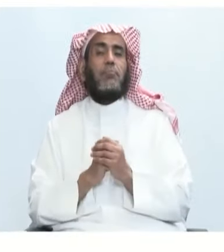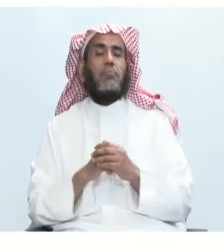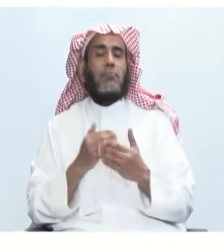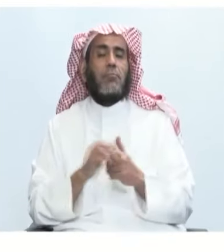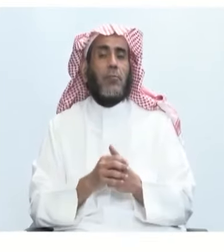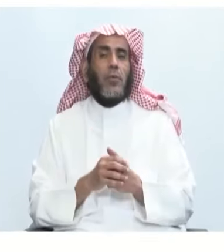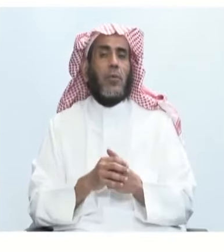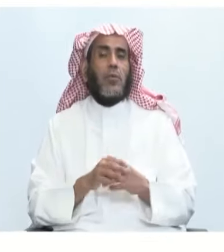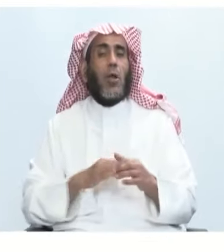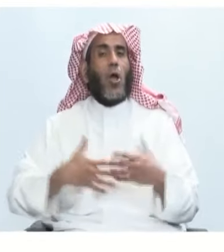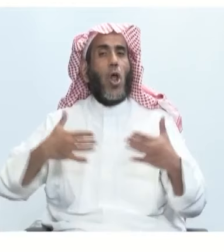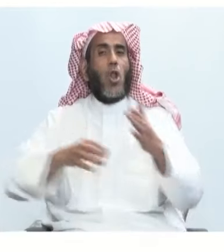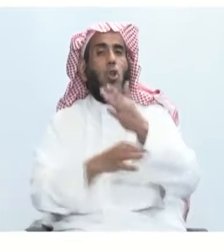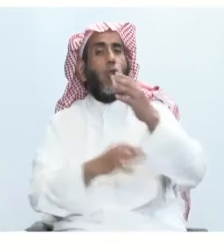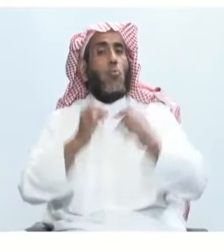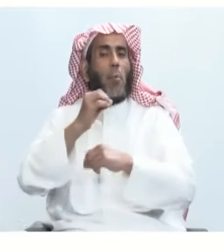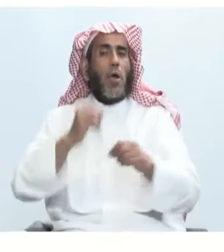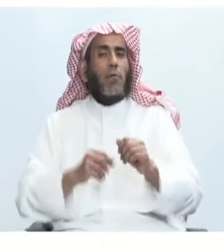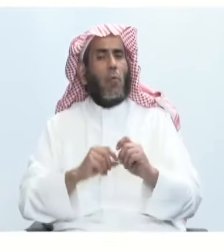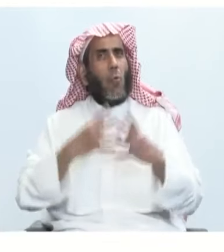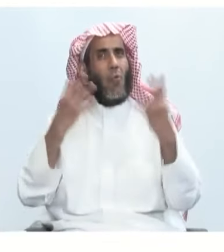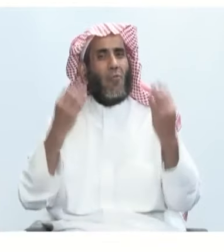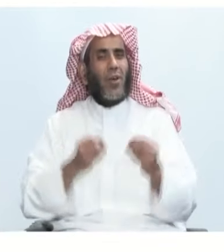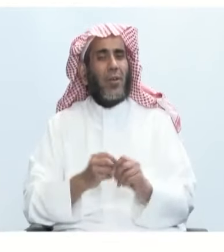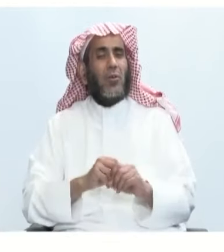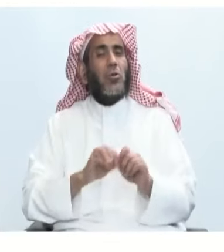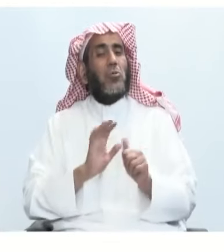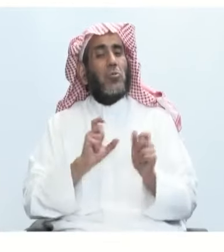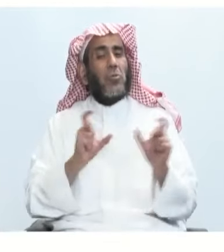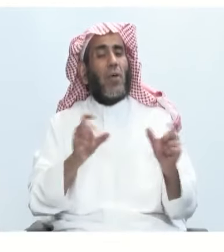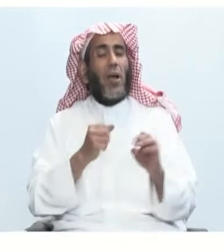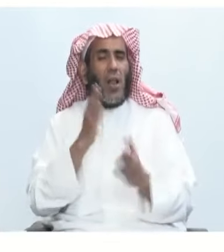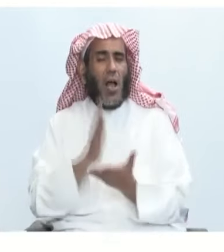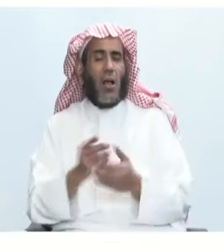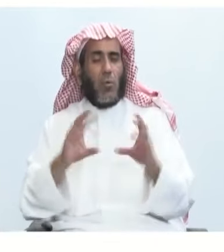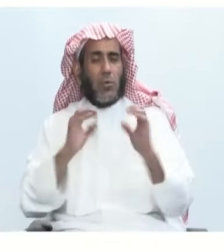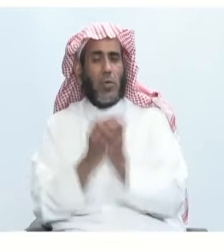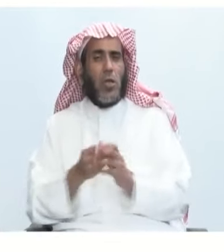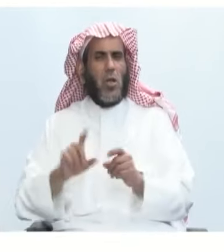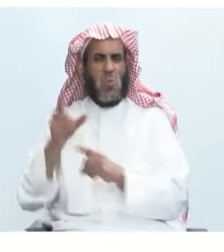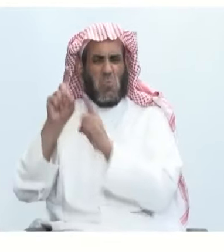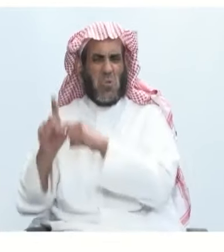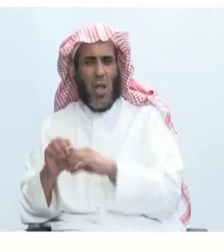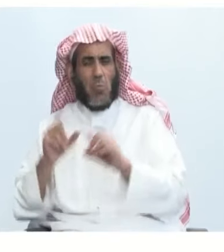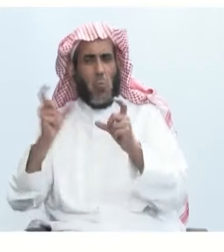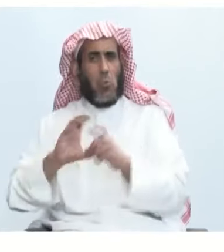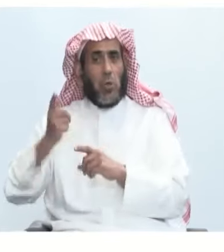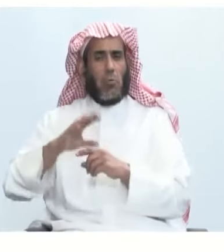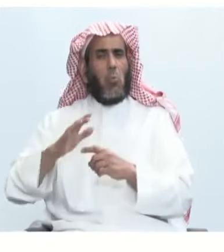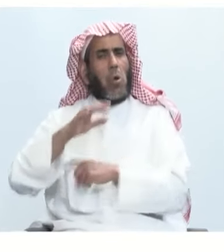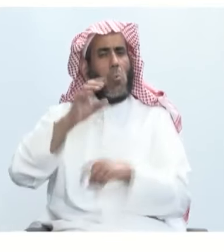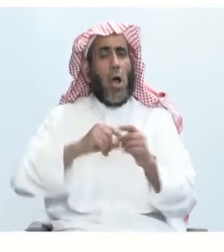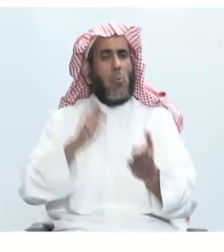هنا المحاماه فن هي فن الدفاع عن الحق كل مكون مجموعه من اربعه افراد المتهم والمدعي العام والمحامي